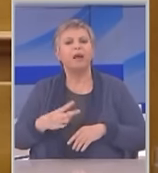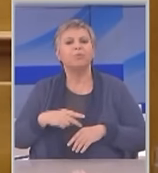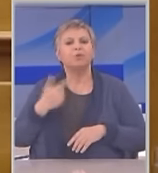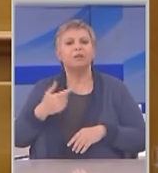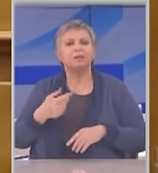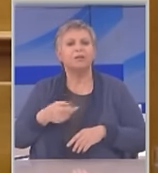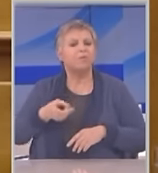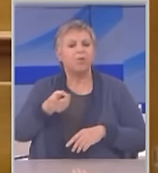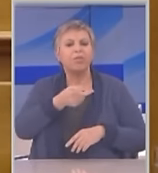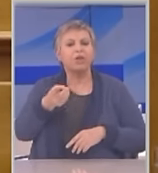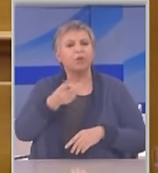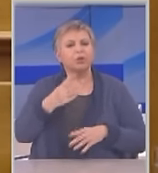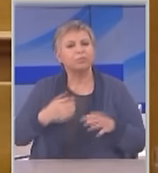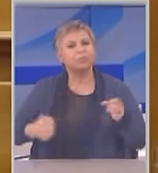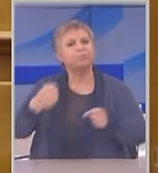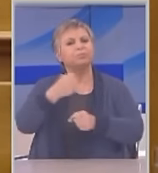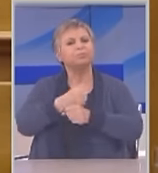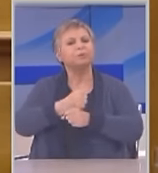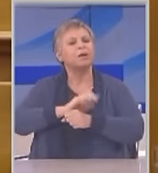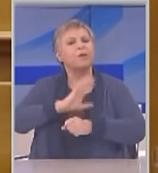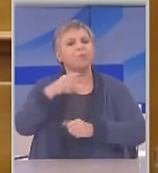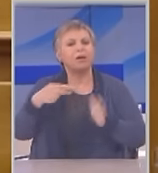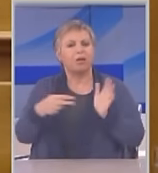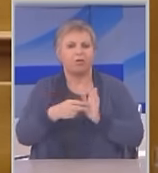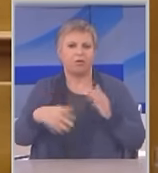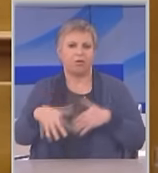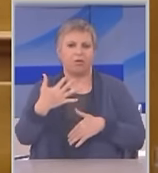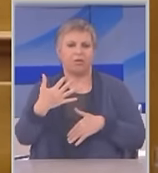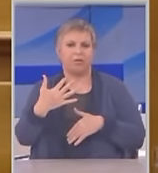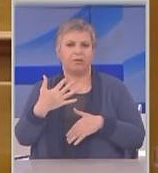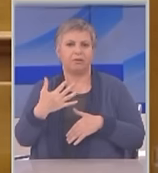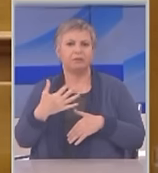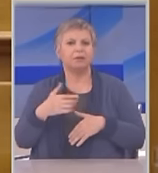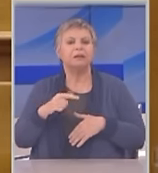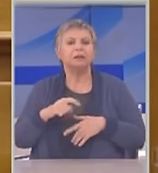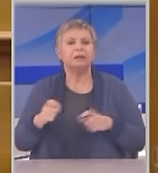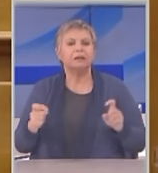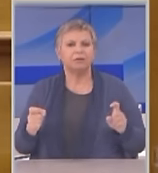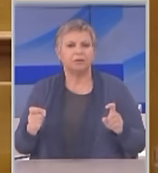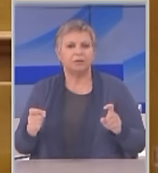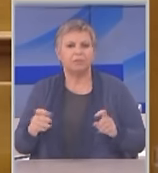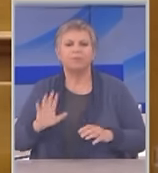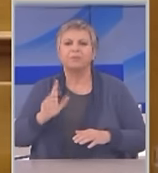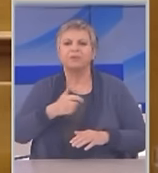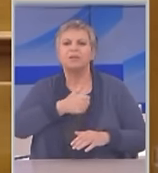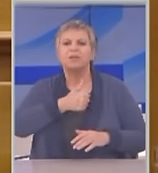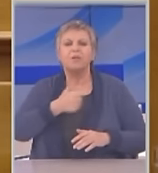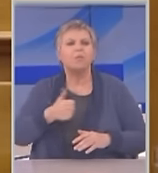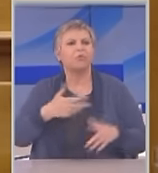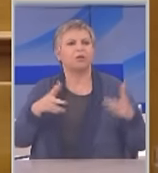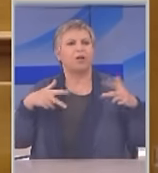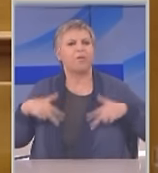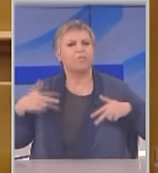μέχρι το 2015, δεν είναι τόσο τα πιθανά ποινικά αδικήματα των υπουργών